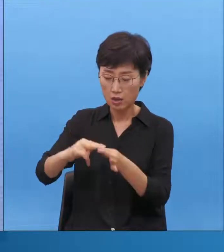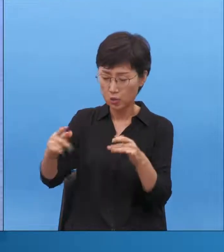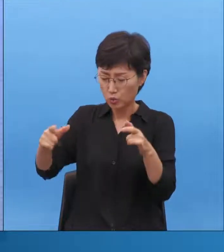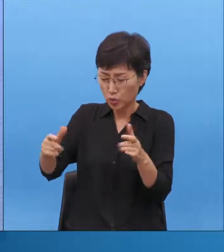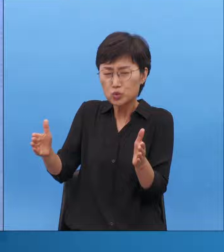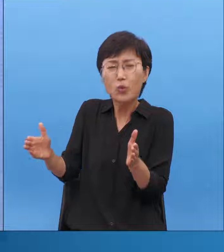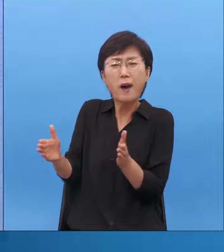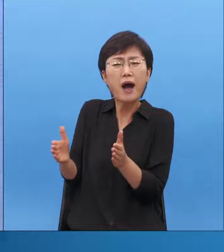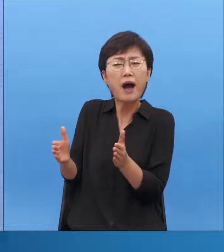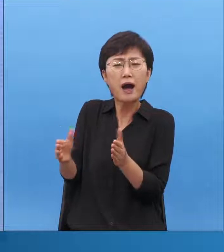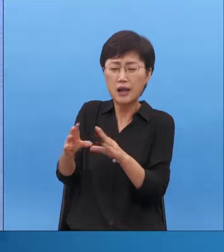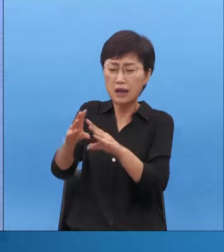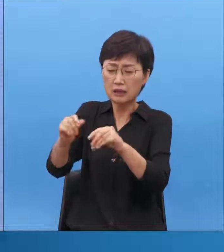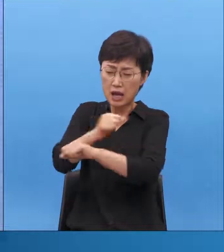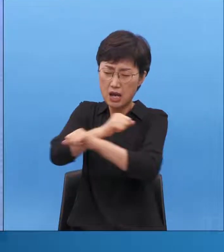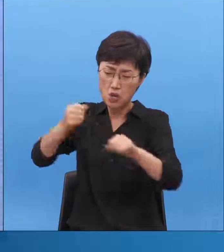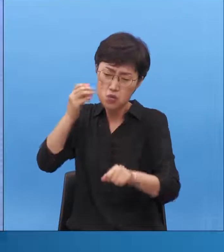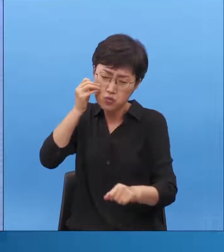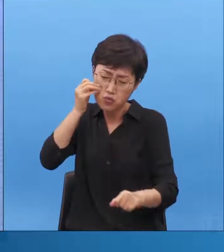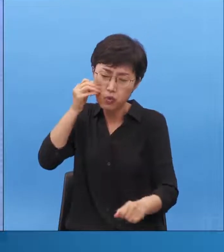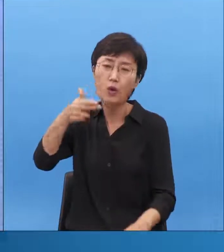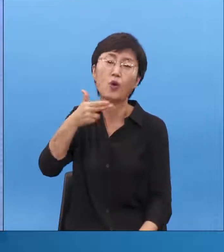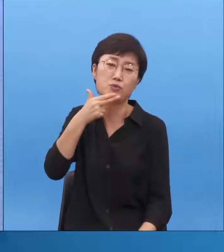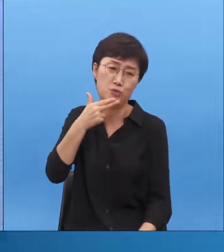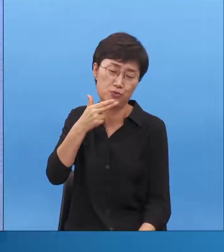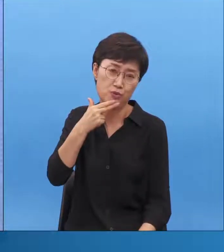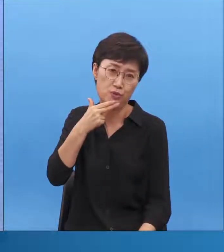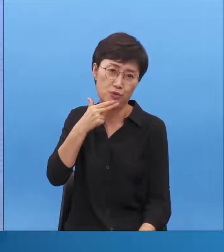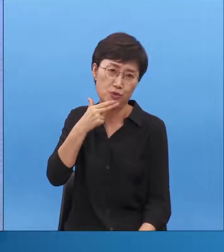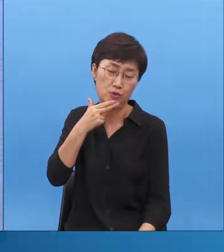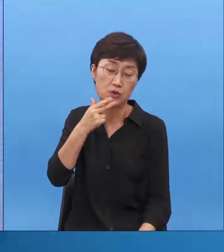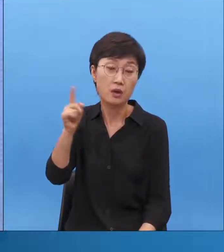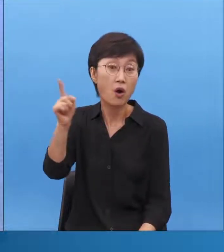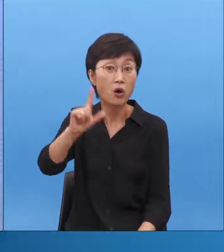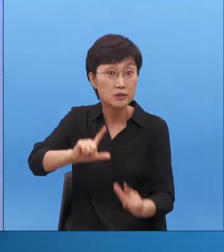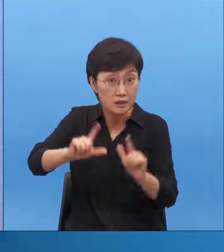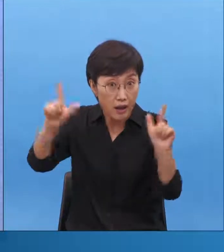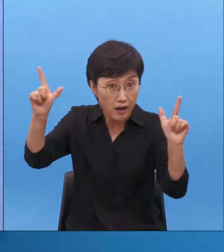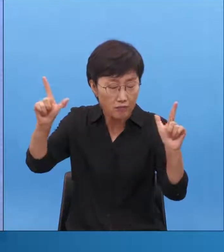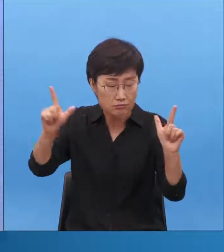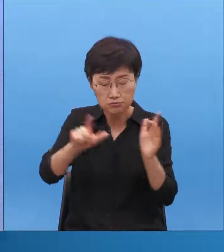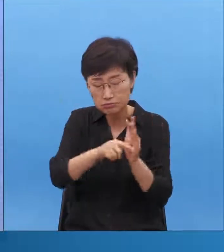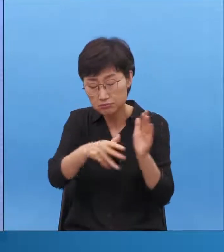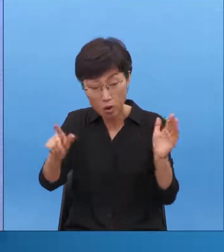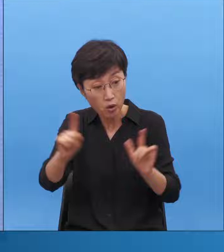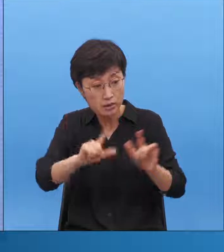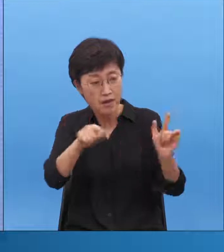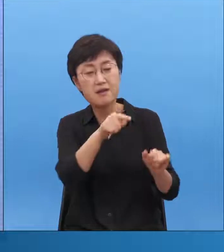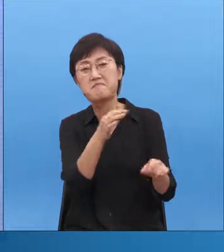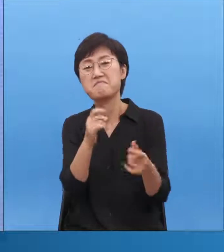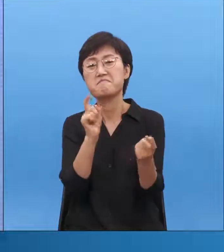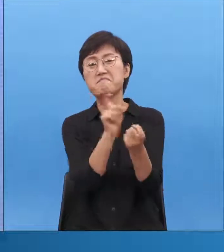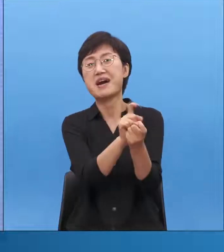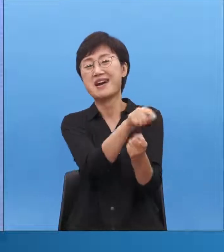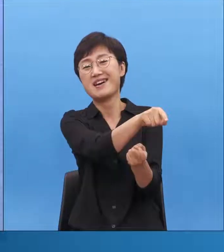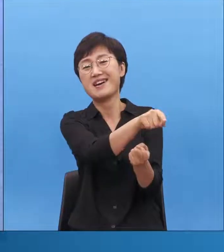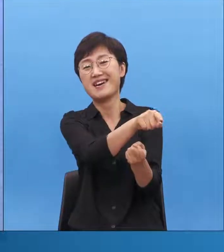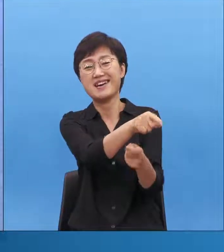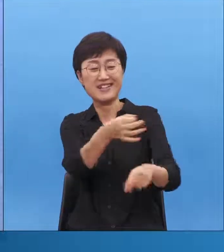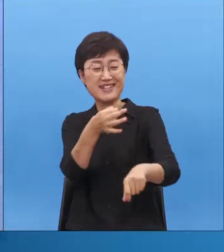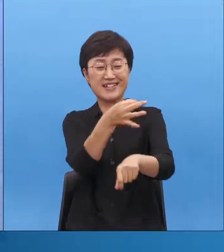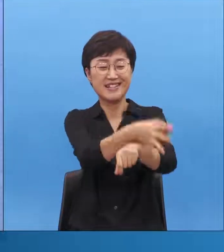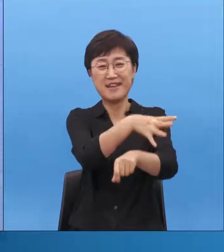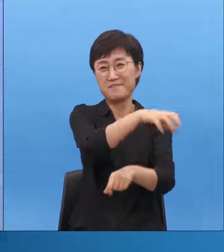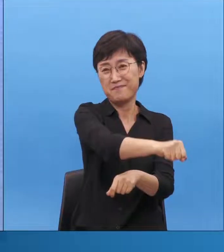no land available in Yeongdo. 예, 그런데 어느 날 우리가 이걸 사게 된 겁니다. And one day we were able to buy this plot of land.